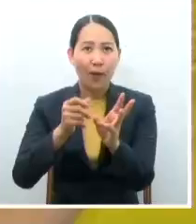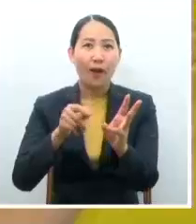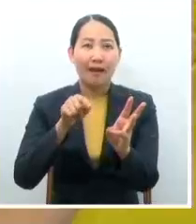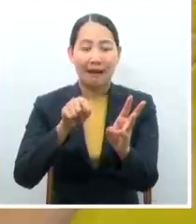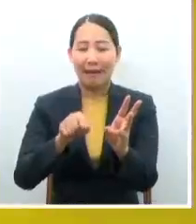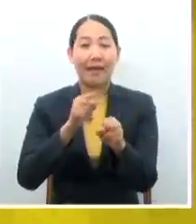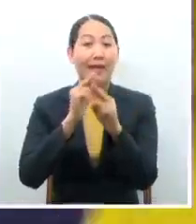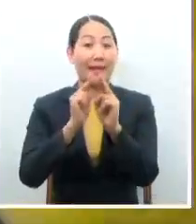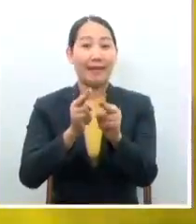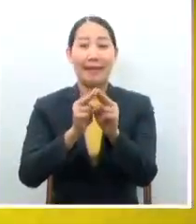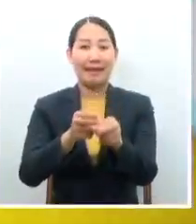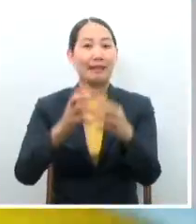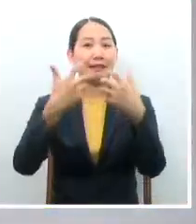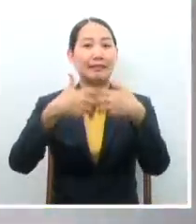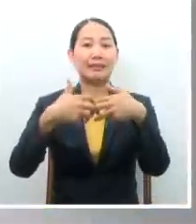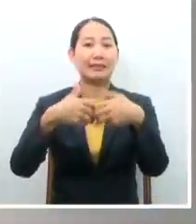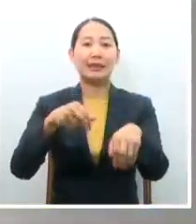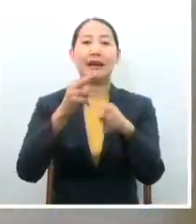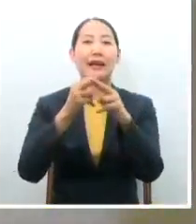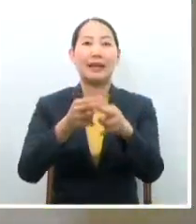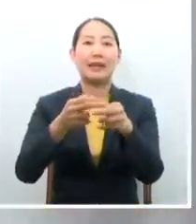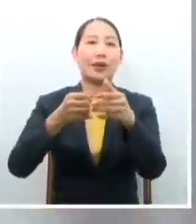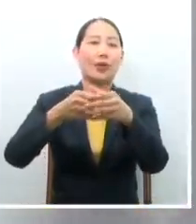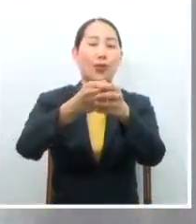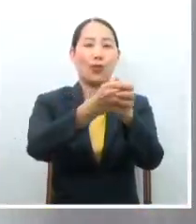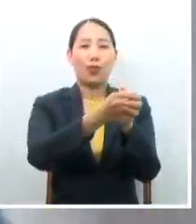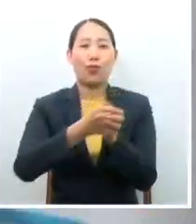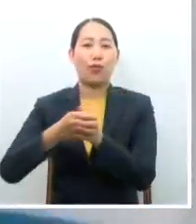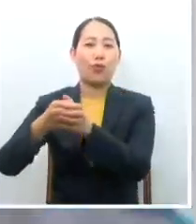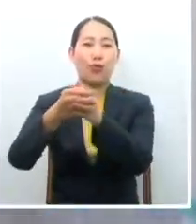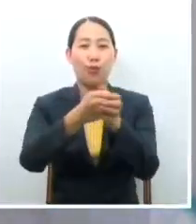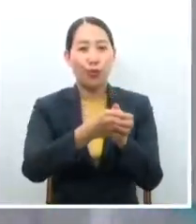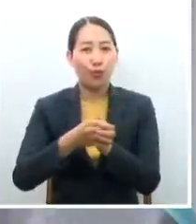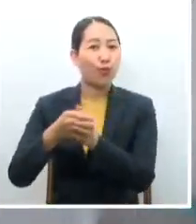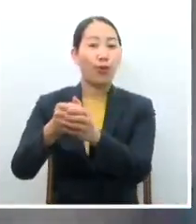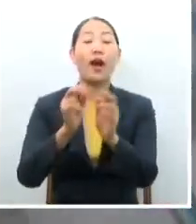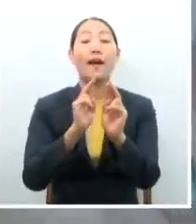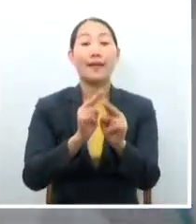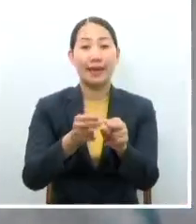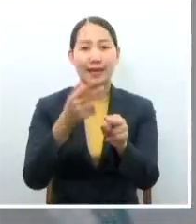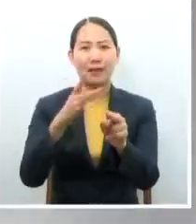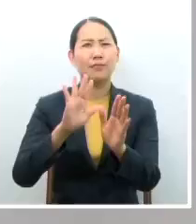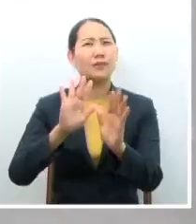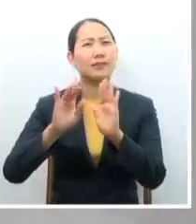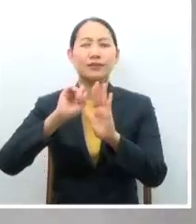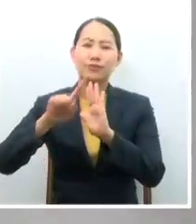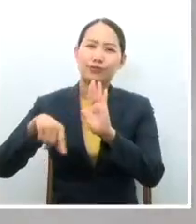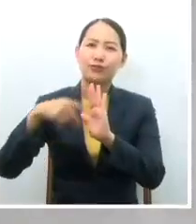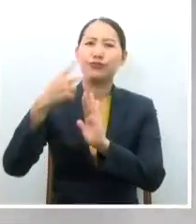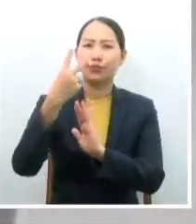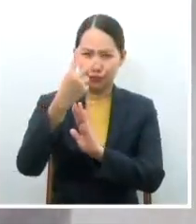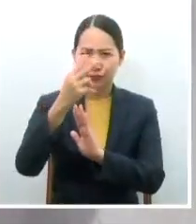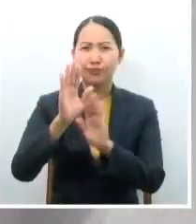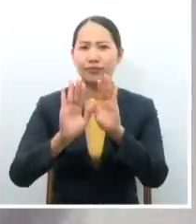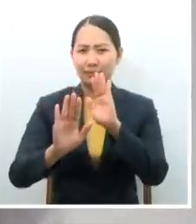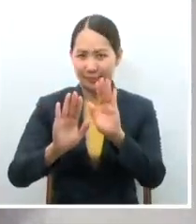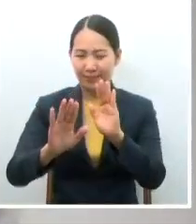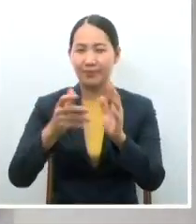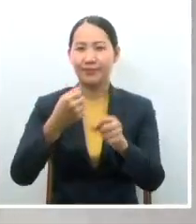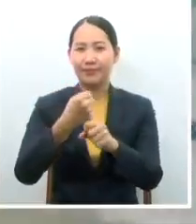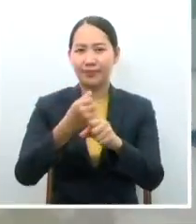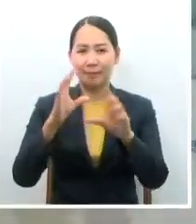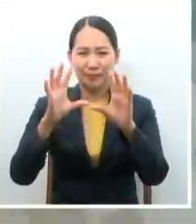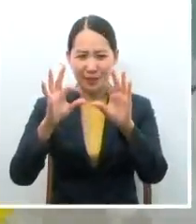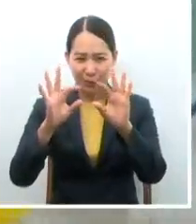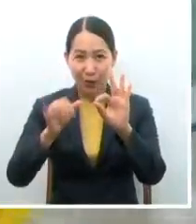นใช้เวลา 2-3 ชั่วโมงเพื่อให้ได้เนื้อทุเรียนที่พร้อมต่อการรับประทานและนำใส่บรรจุภัณฑ์เพื่อส่งออกในขั้นตอนต่อไป